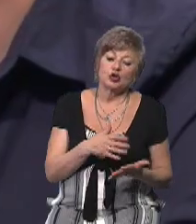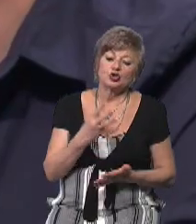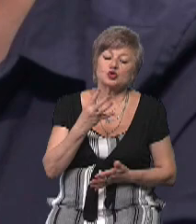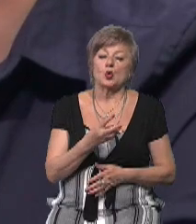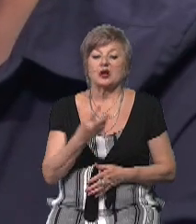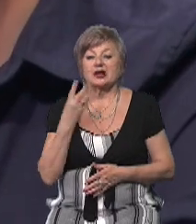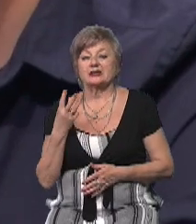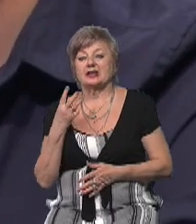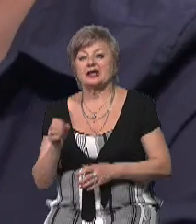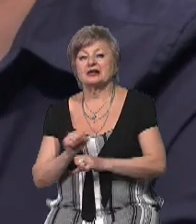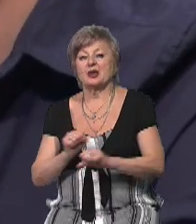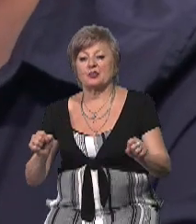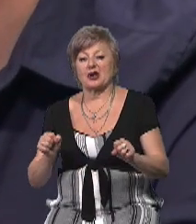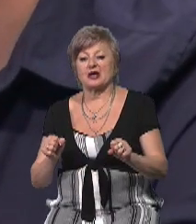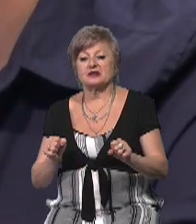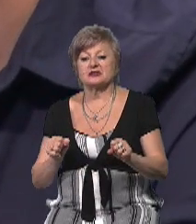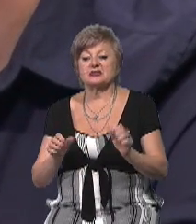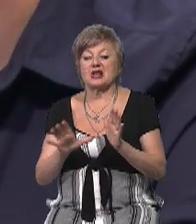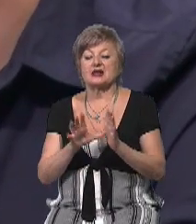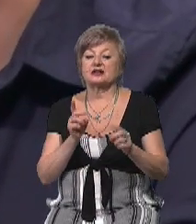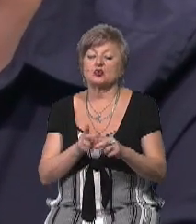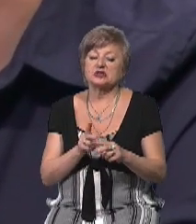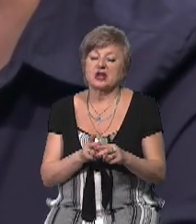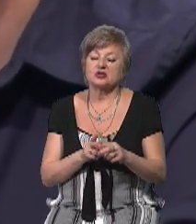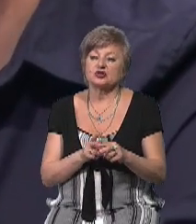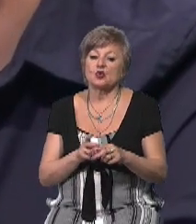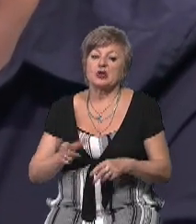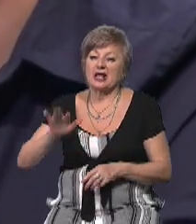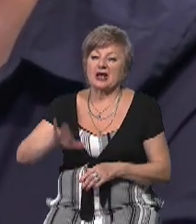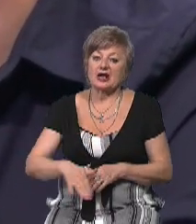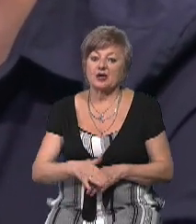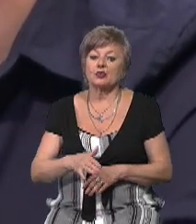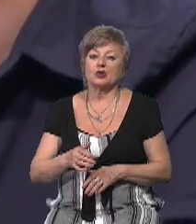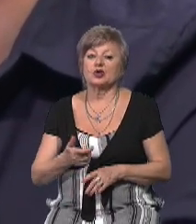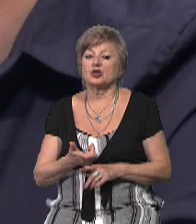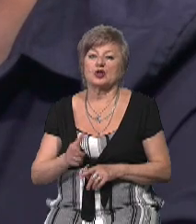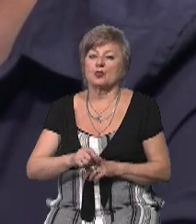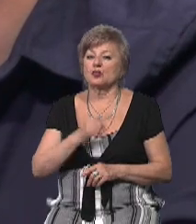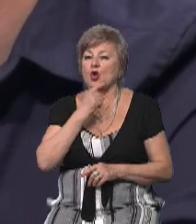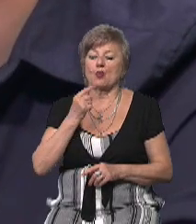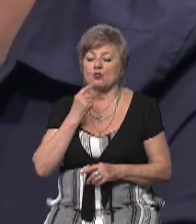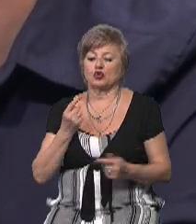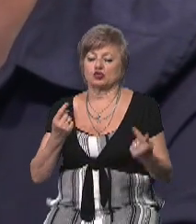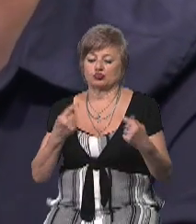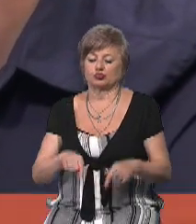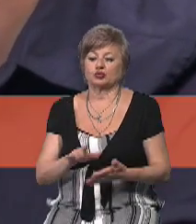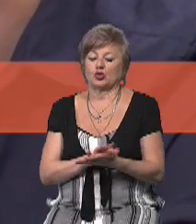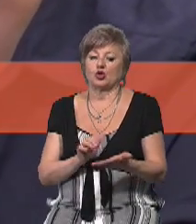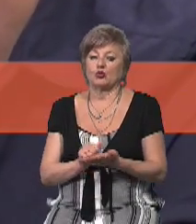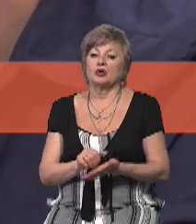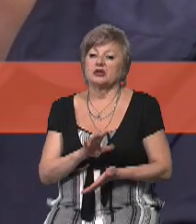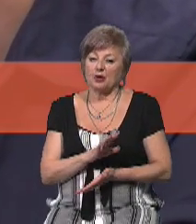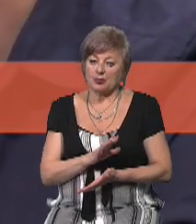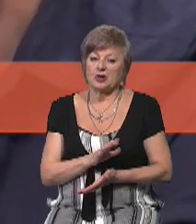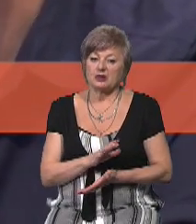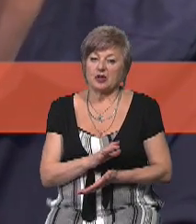дійсно підірвали і греблю, і електростанцію, і набагато більше було руйнувань, на відміну від фотографій від